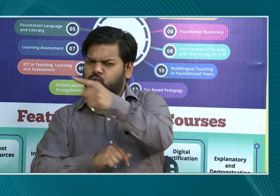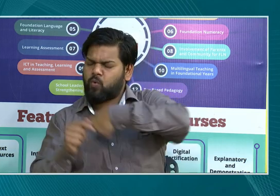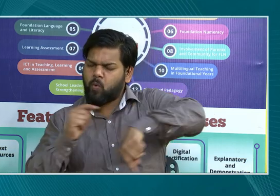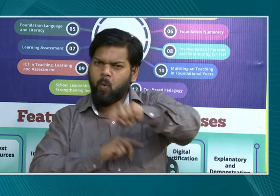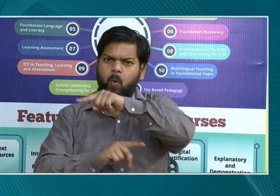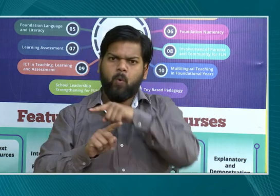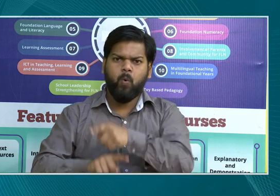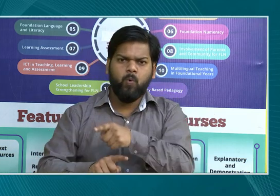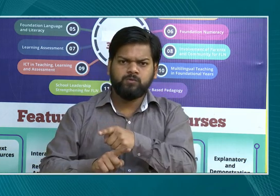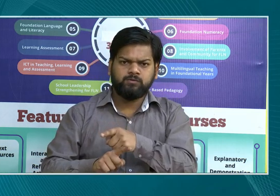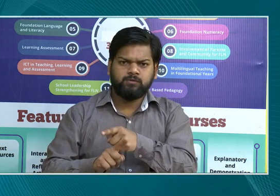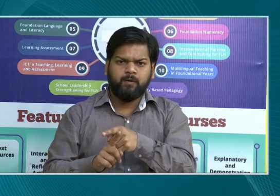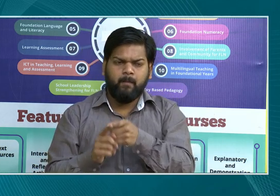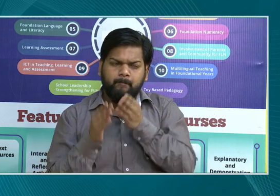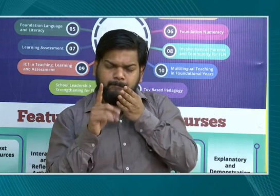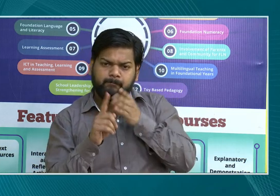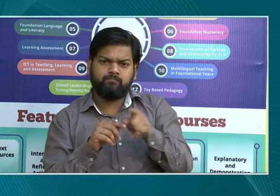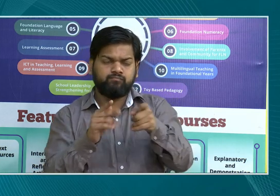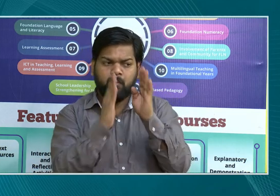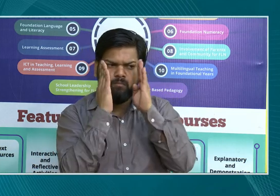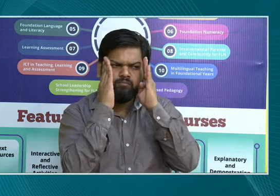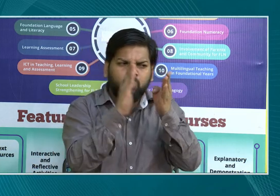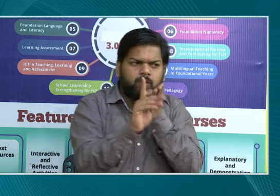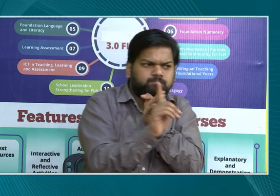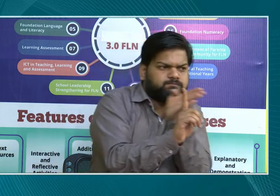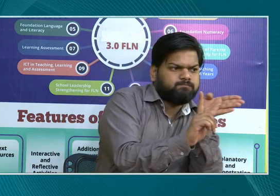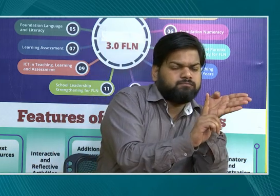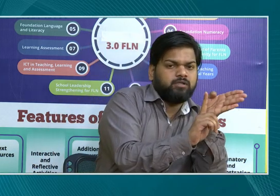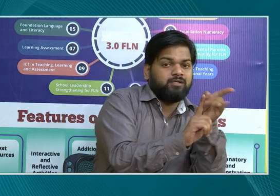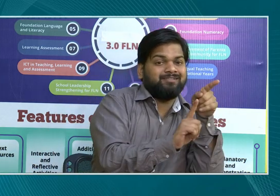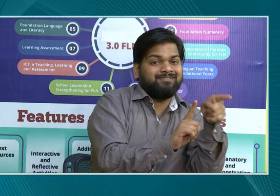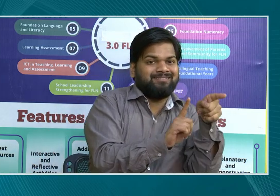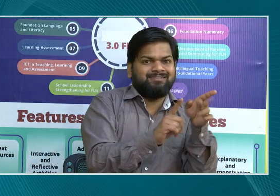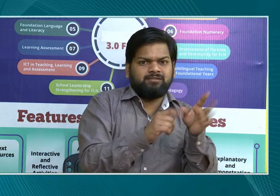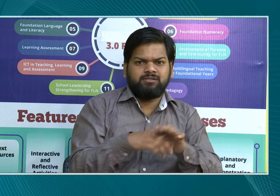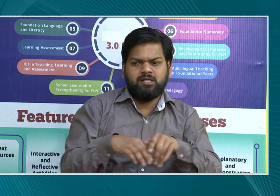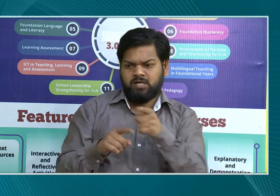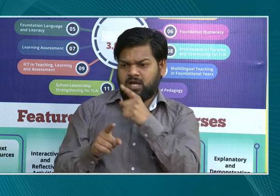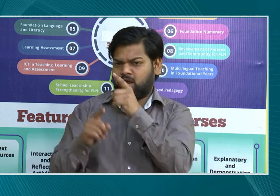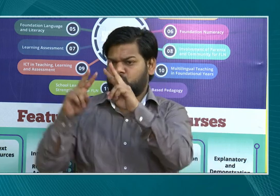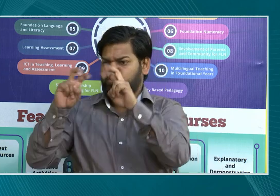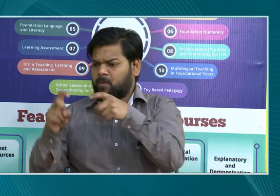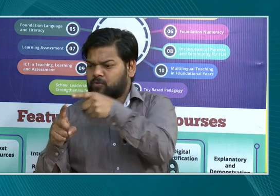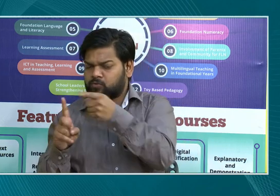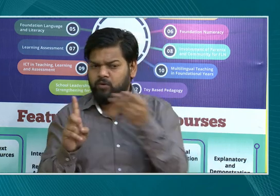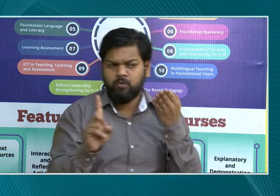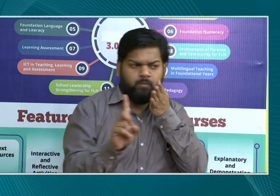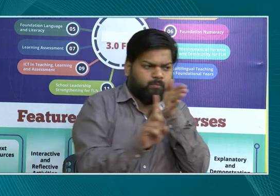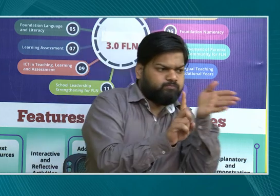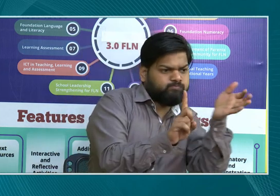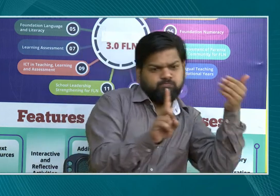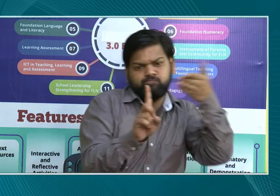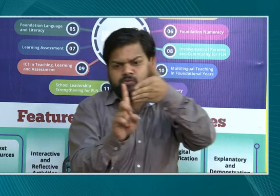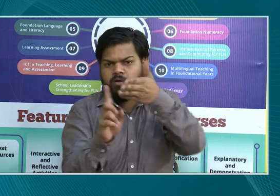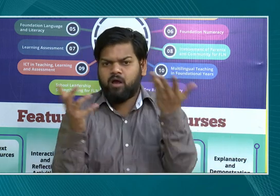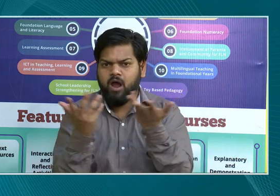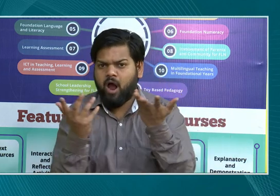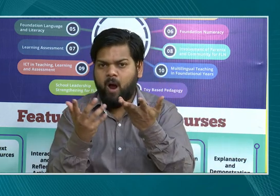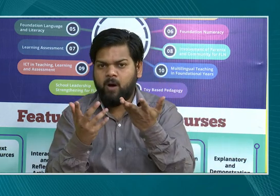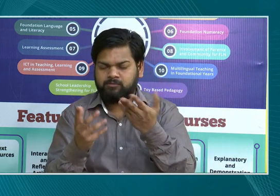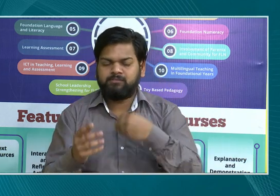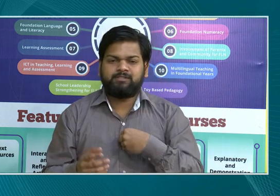उद्देश्य यही है की बच्चे को सबसे पहले अपने पाठ पर कैसे उसका ध्यान लाया जाए की उसकी रुचि उसमें बन सके तो हम उसके जो है